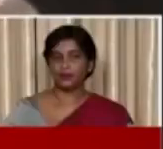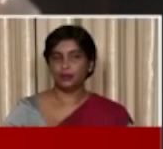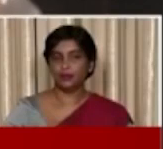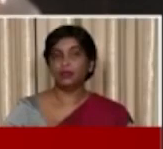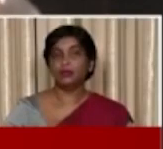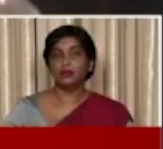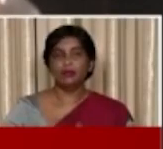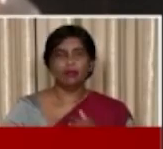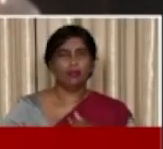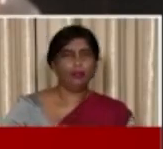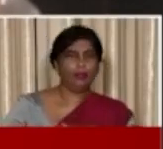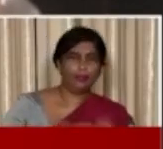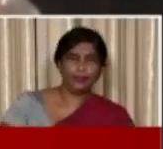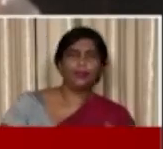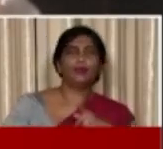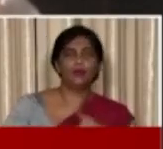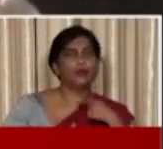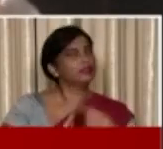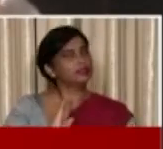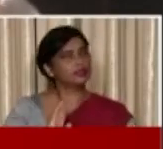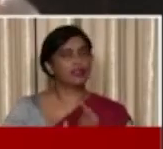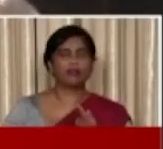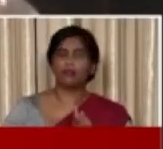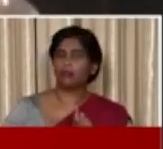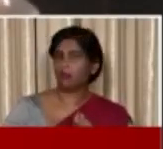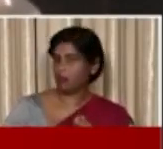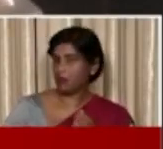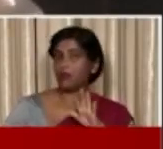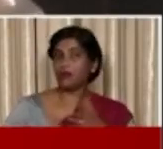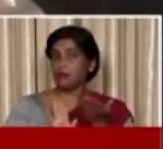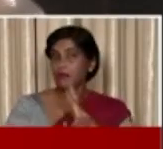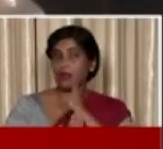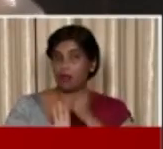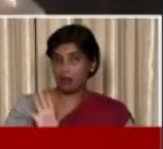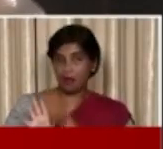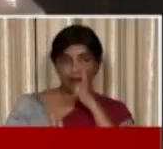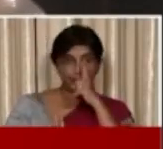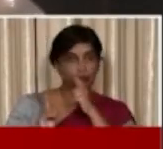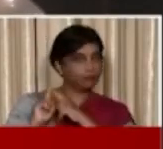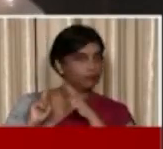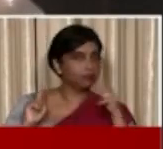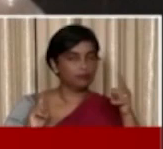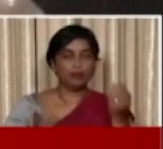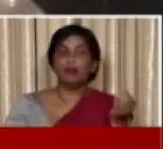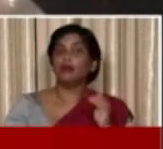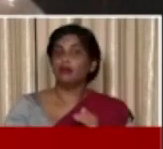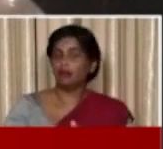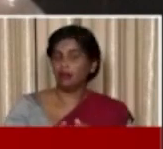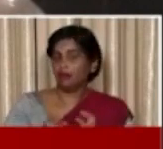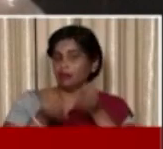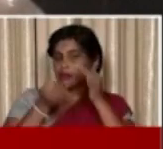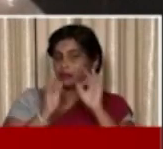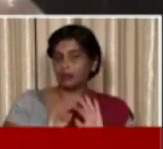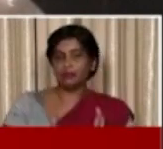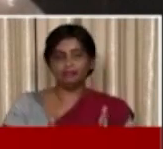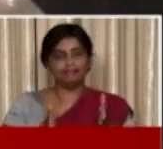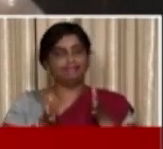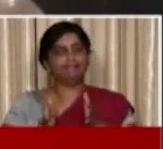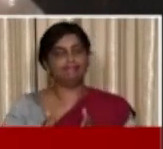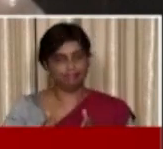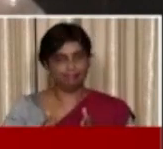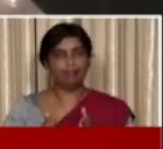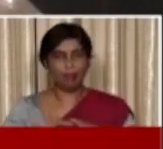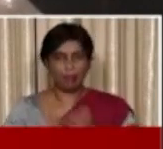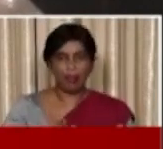285,000 கோடி ரூபாய் வரவு செலவு பற்றாக்குறை ஏற்படும் என கணித்துள்ளது. இவ்வாண்டு 8.5% மொத்த உள்நாட்டு உற்பத்தி பதிவாகும்